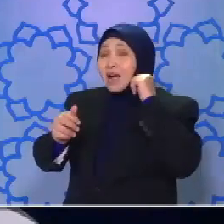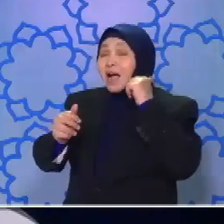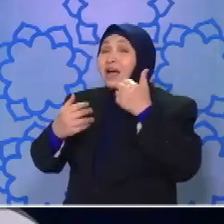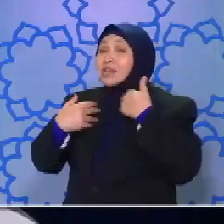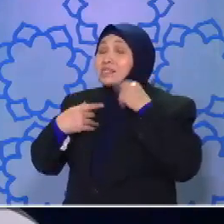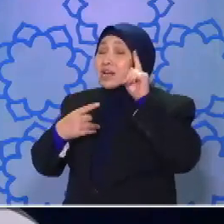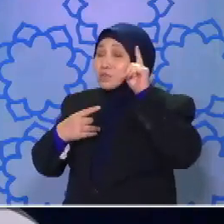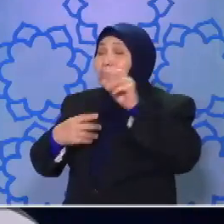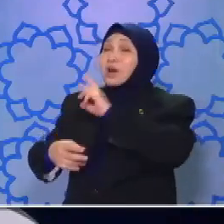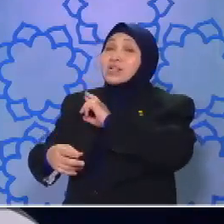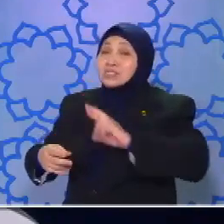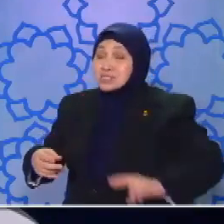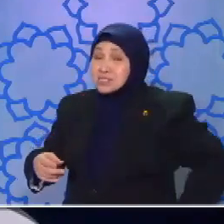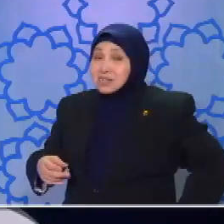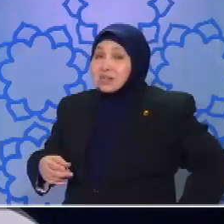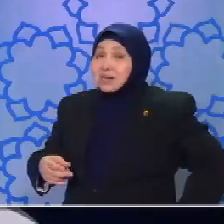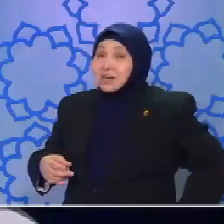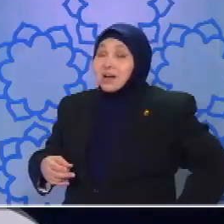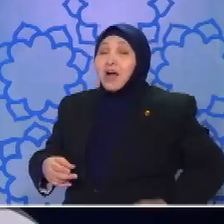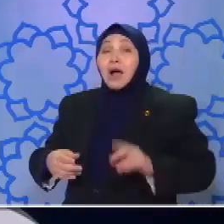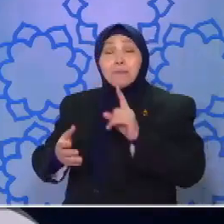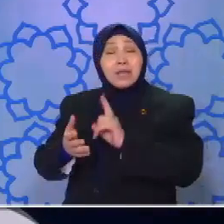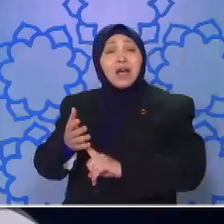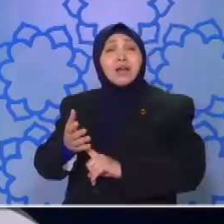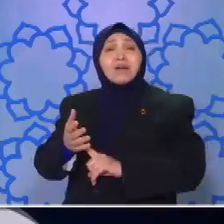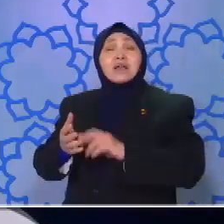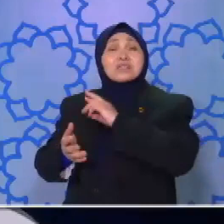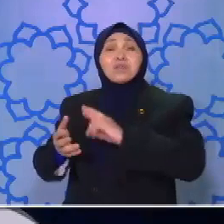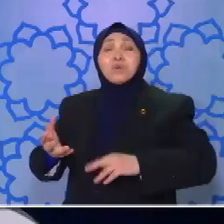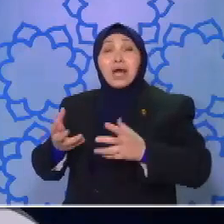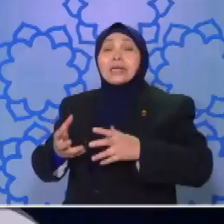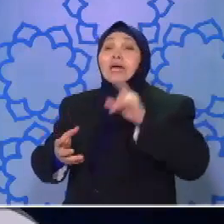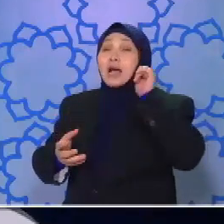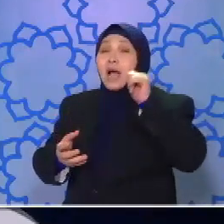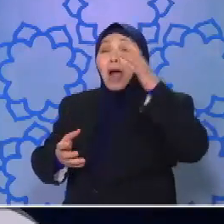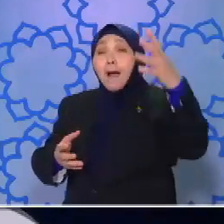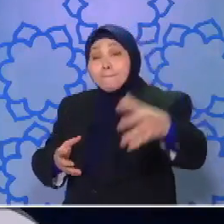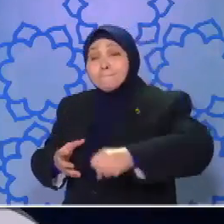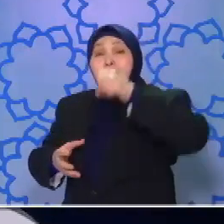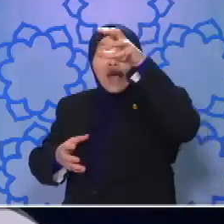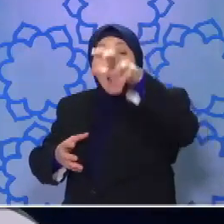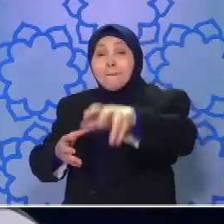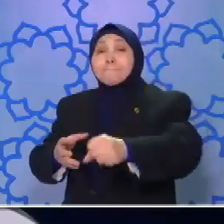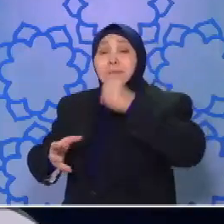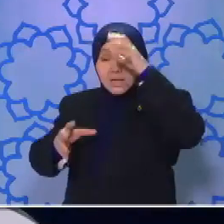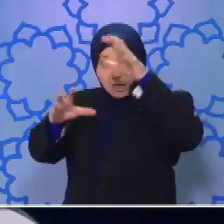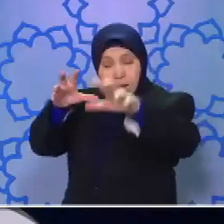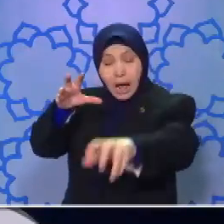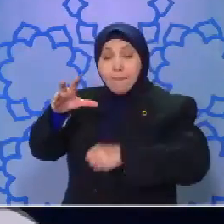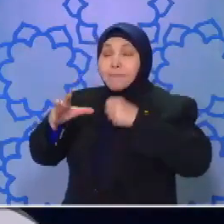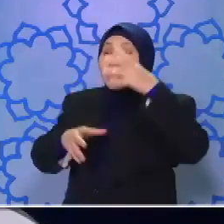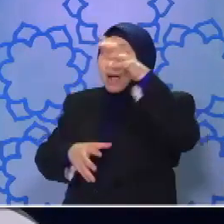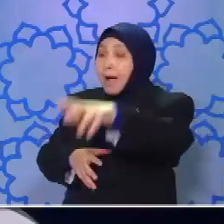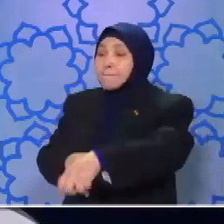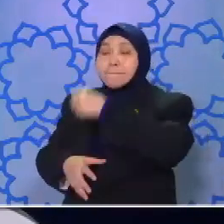seorang pemerintah, raja. Yang apakah yang dibuat oleh raja tersebut? Dia akan ambil safinatin wasba, iaitu